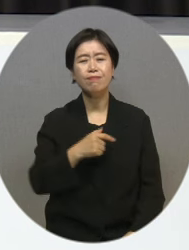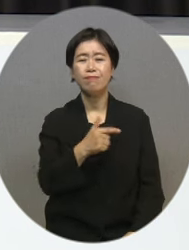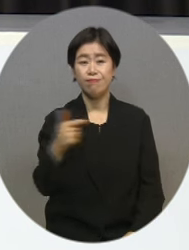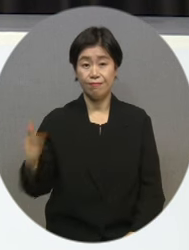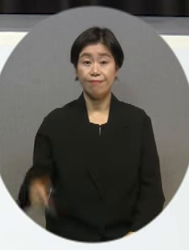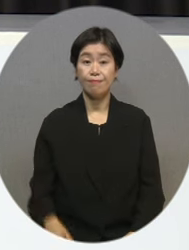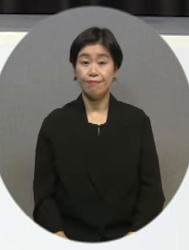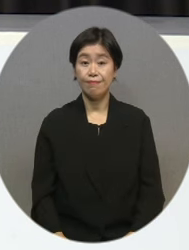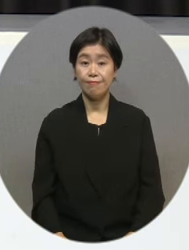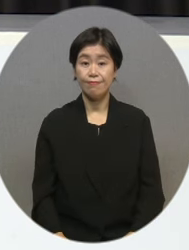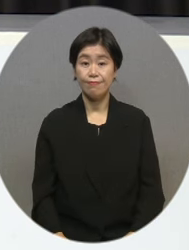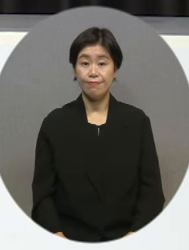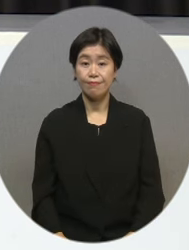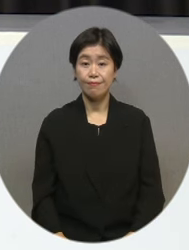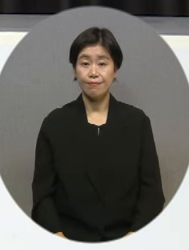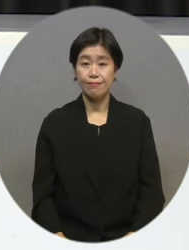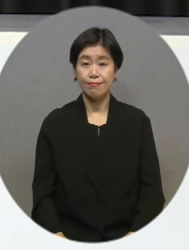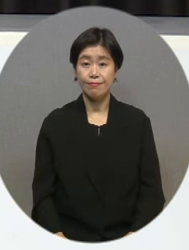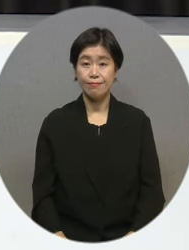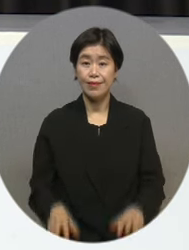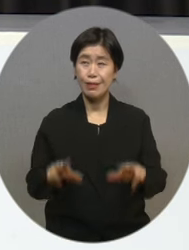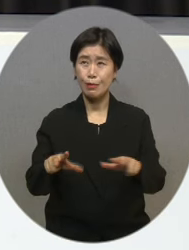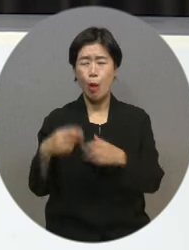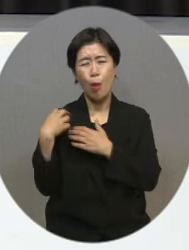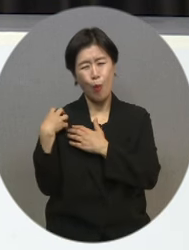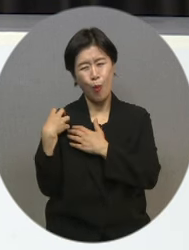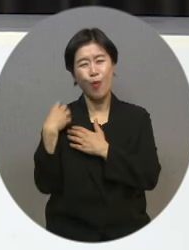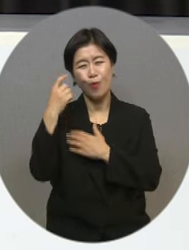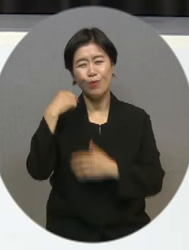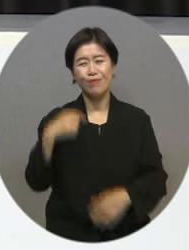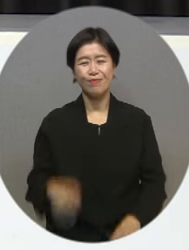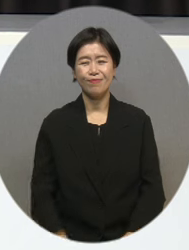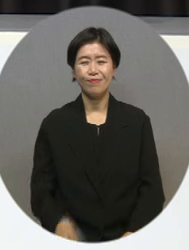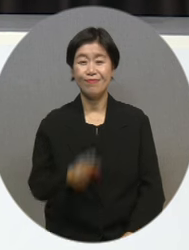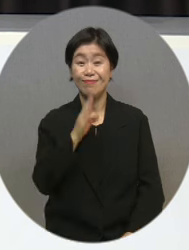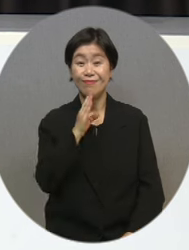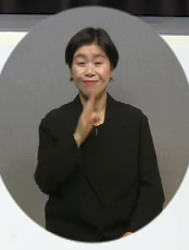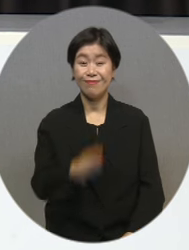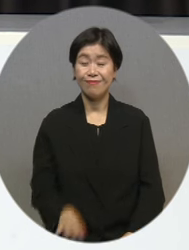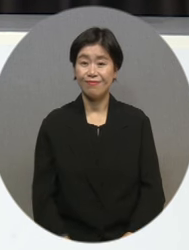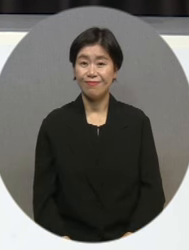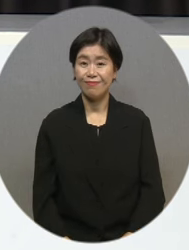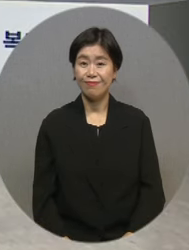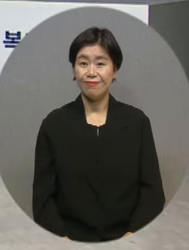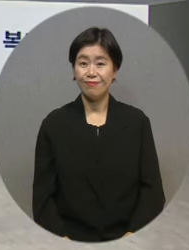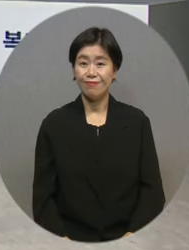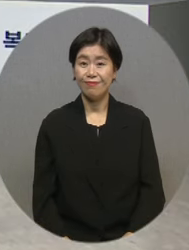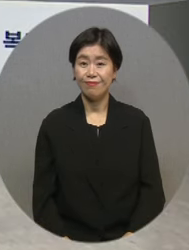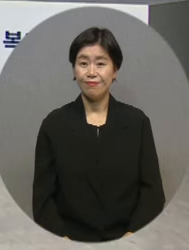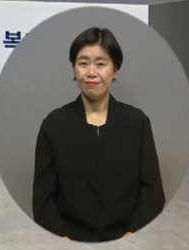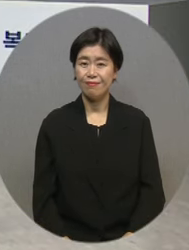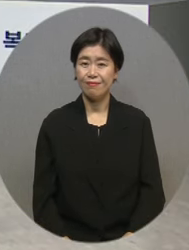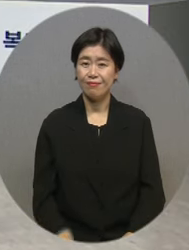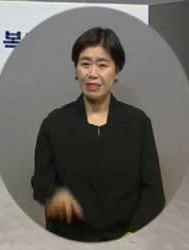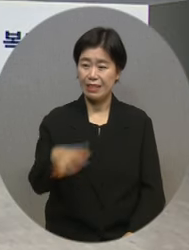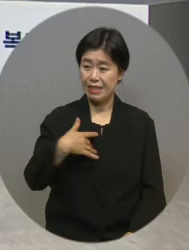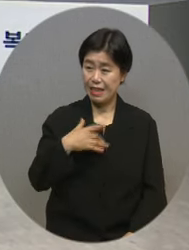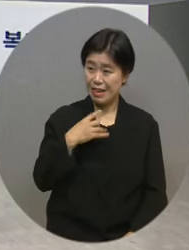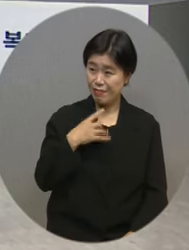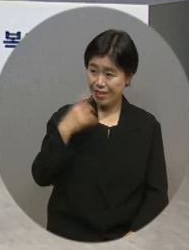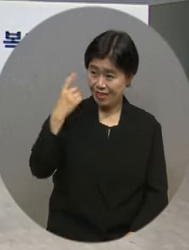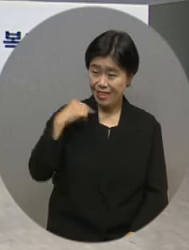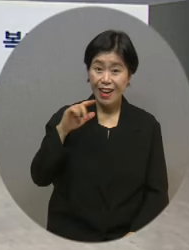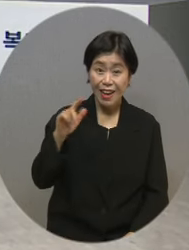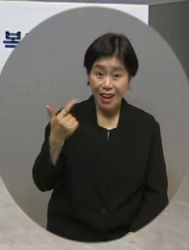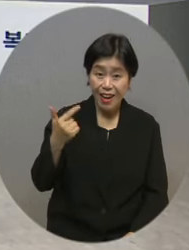실제로 네. 굉장히 좀 무게 있게 다가오고 있는 네. 이런 심정입니다. 근데 네. 뭐 저만 느끼는 건